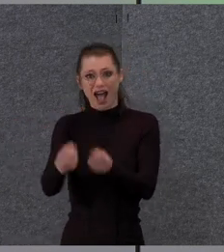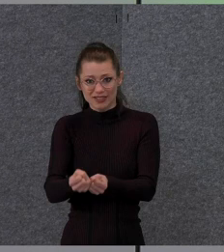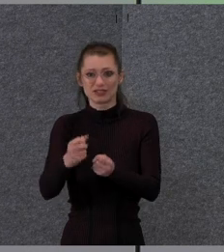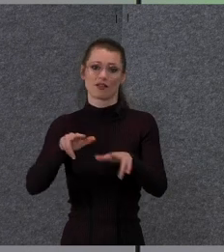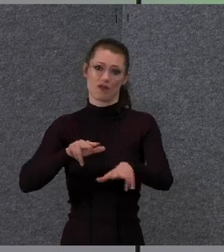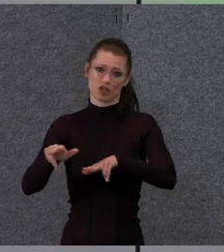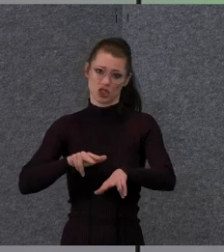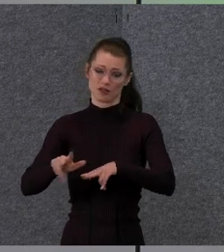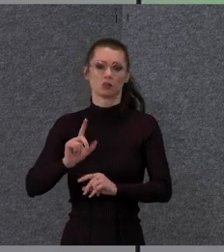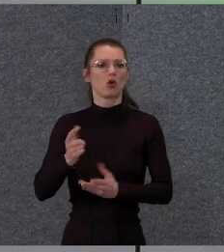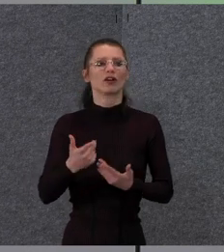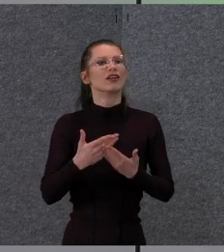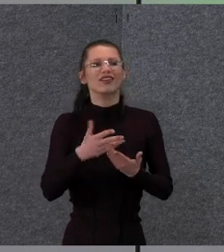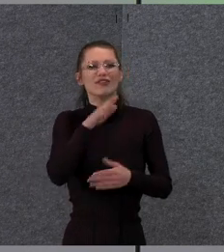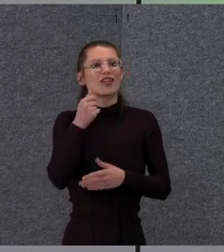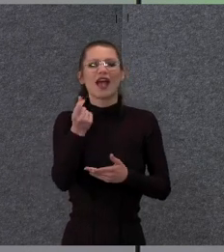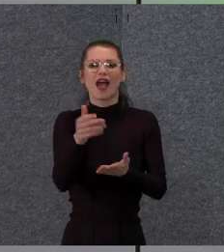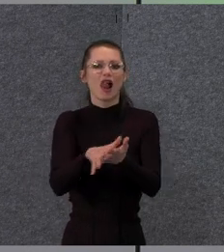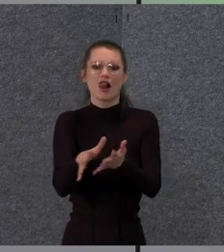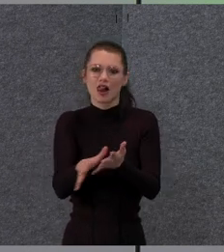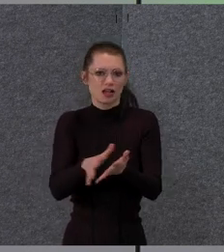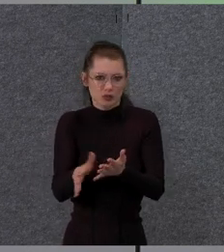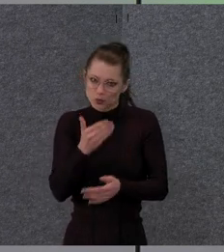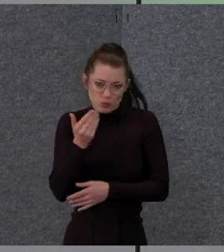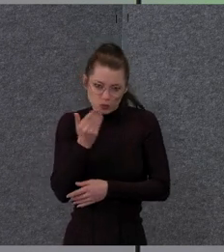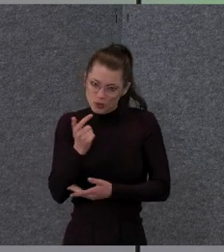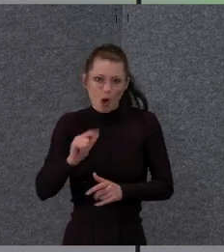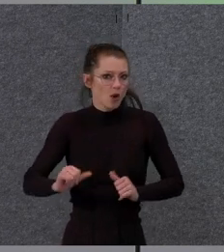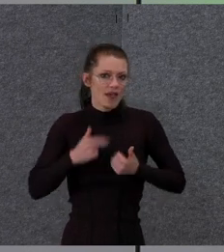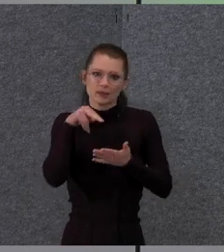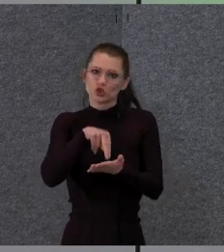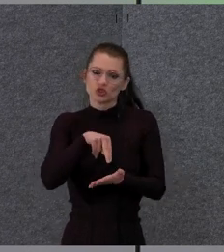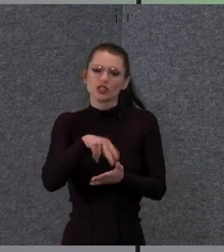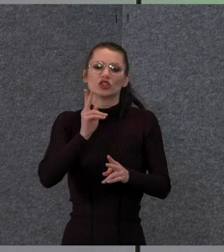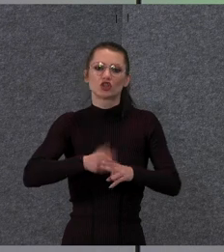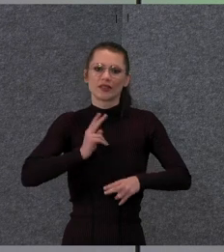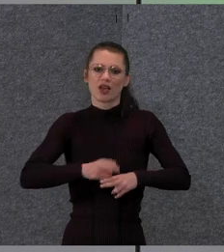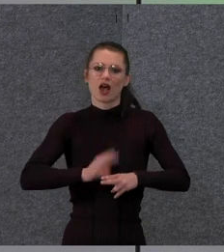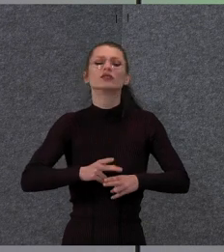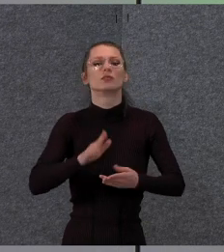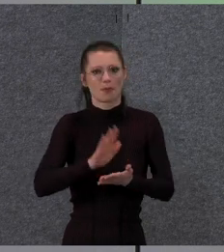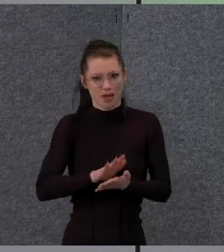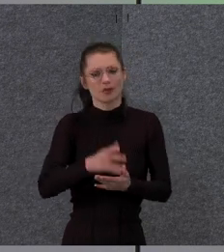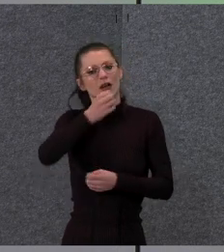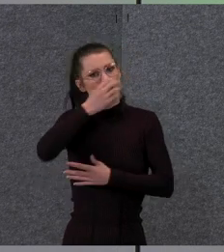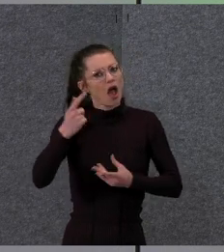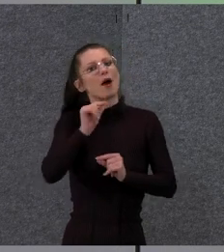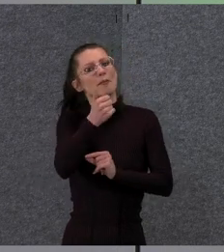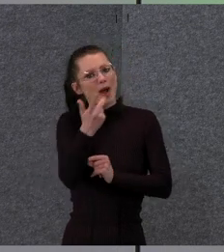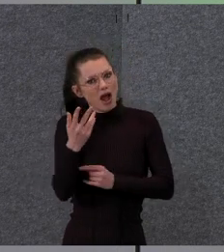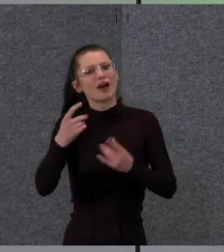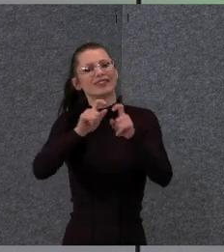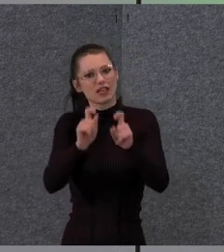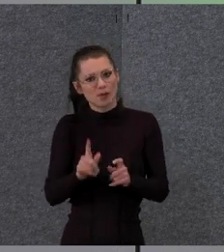dazu führen muss, dass wir große Abstriche bei unserem Lebensstandard hinnehmen müssen. Es wird sicherlich Veränderungen geben und es ist natürlich auch die Frage, muss